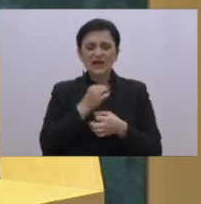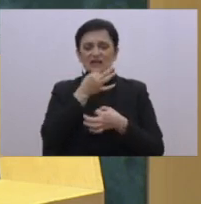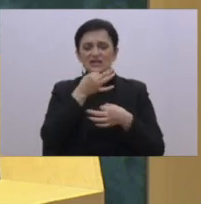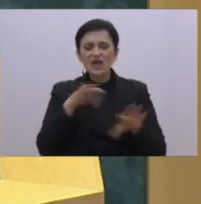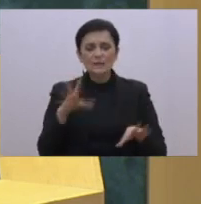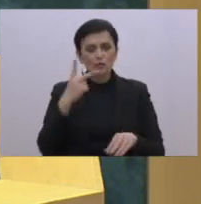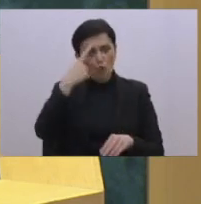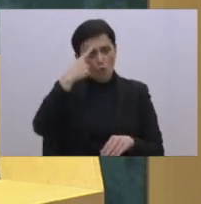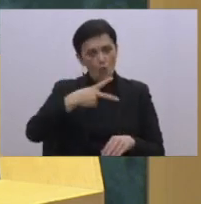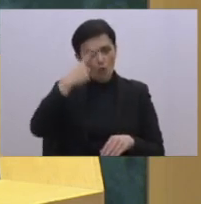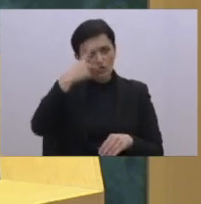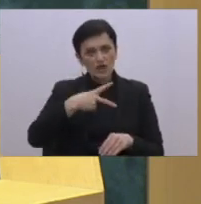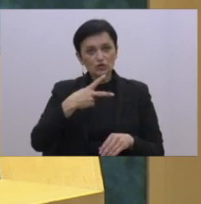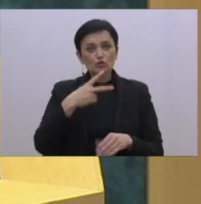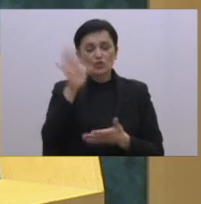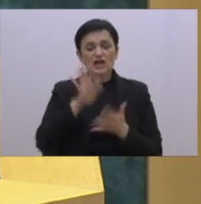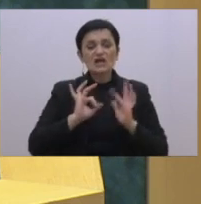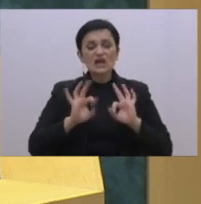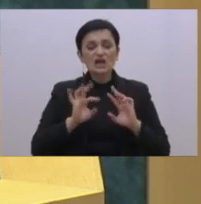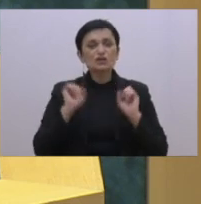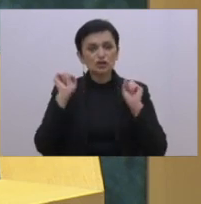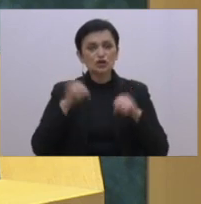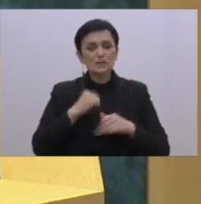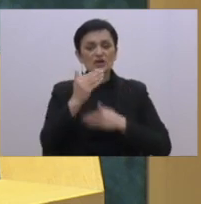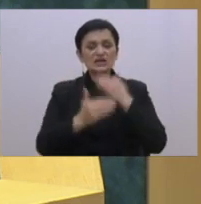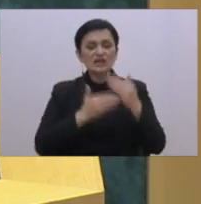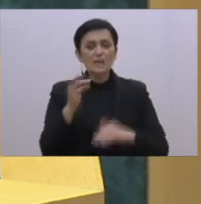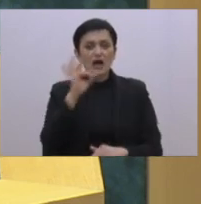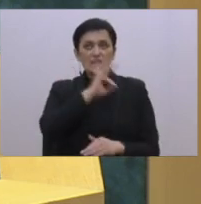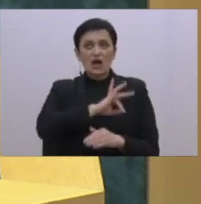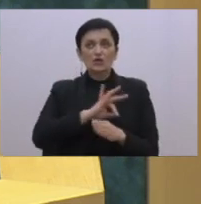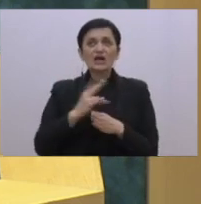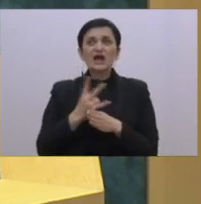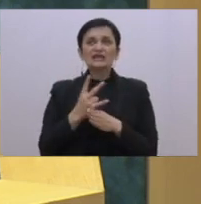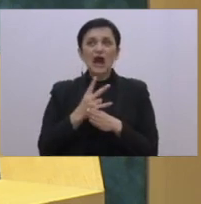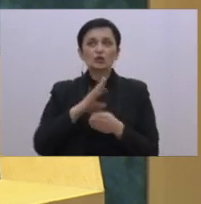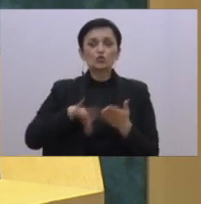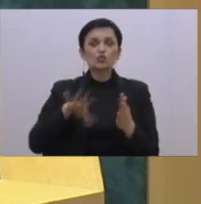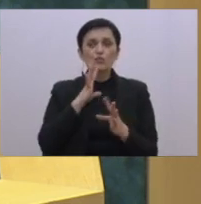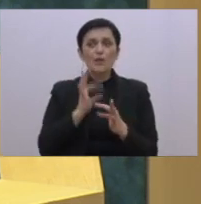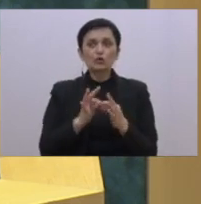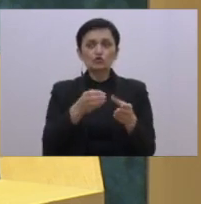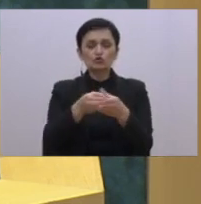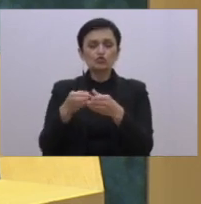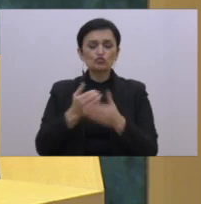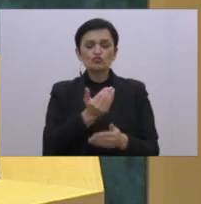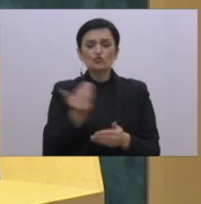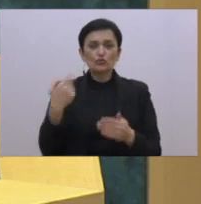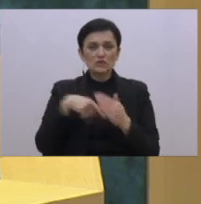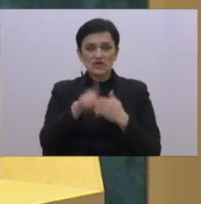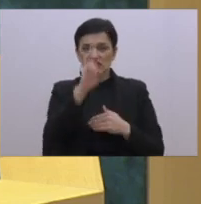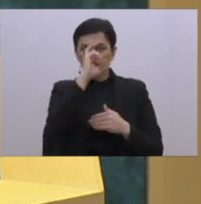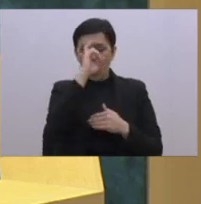ნებისმიერი ორაზროვანი განცხადება შეიძლება წარმატებით იქნეს გამოყენებული რადიკალური უპასუხისგებლო ჯგუფების მიერ